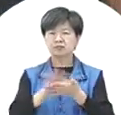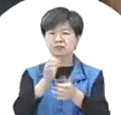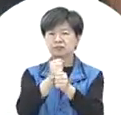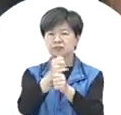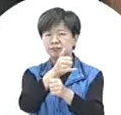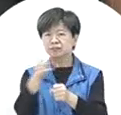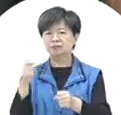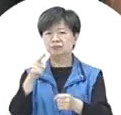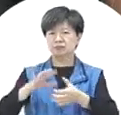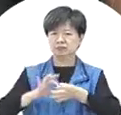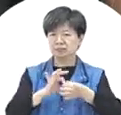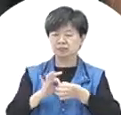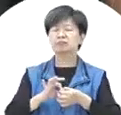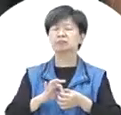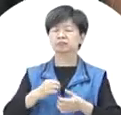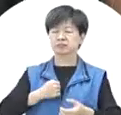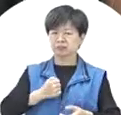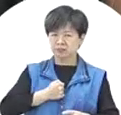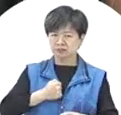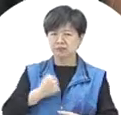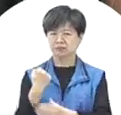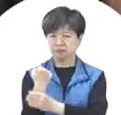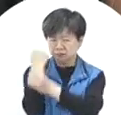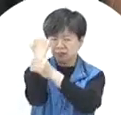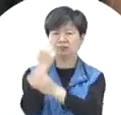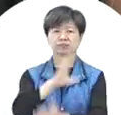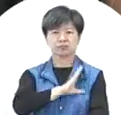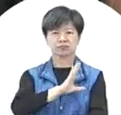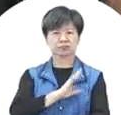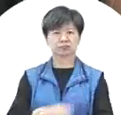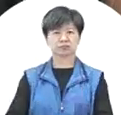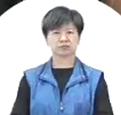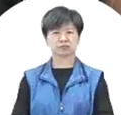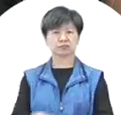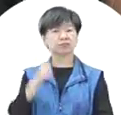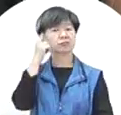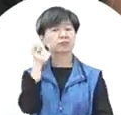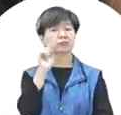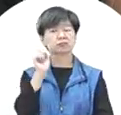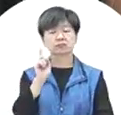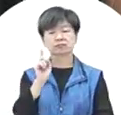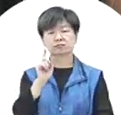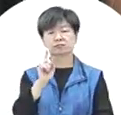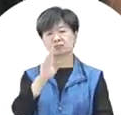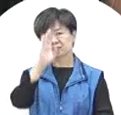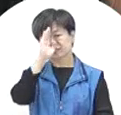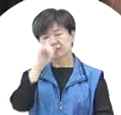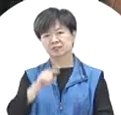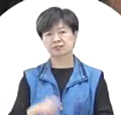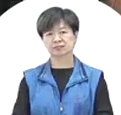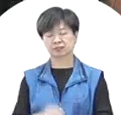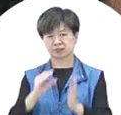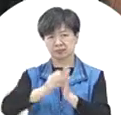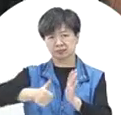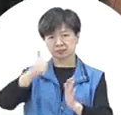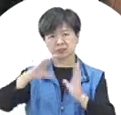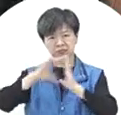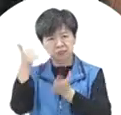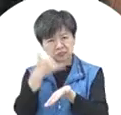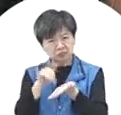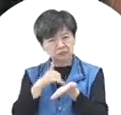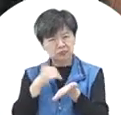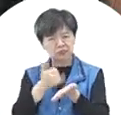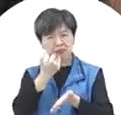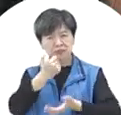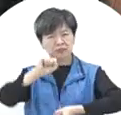加员额，啊，我一定都非常的支持。 是， 我想这样子，请 我们的环保局长回去再去精算，到底我们可以增加